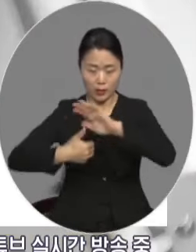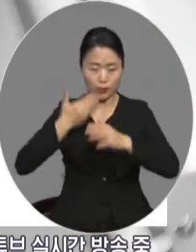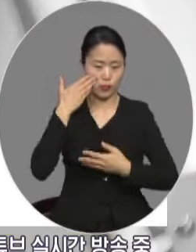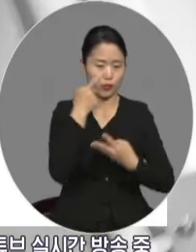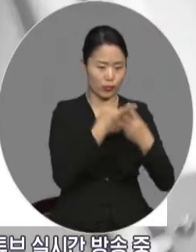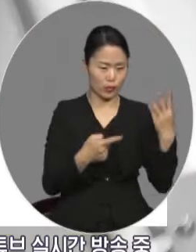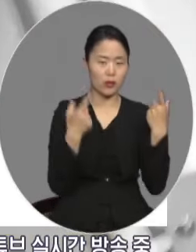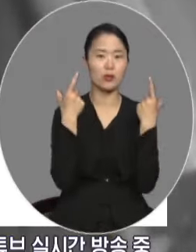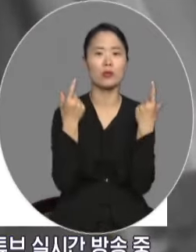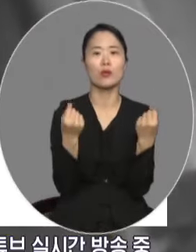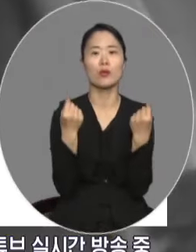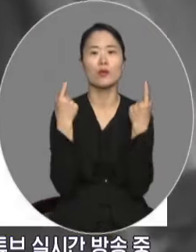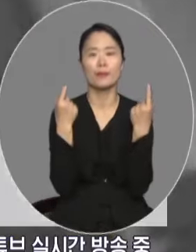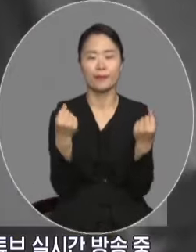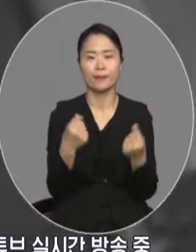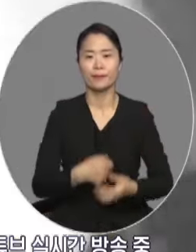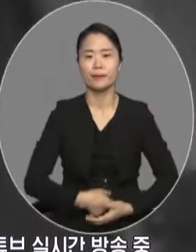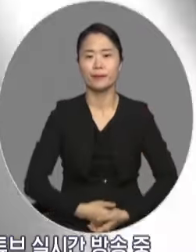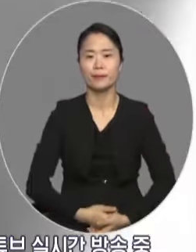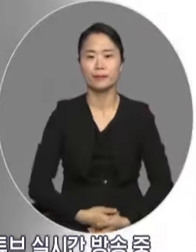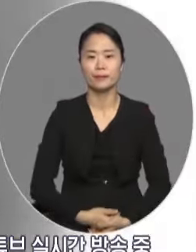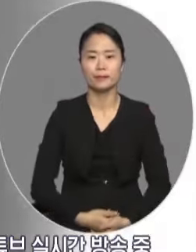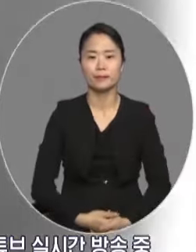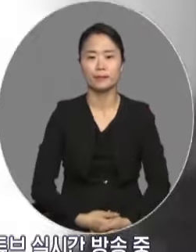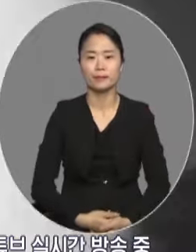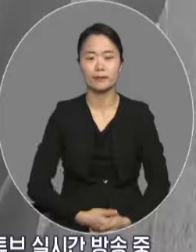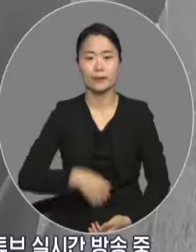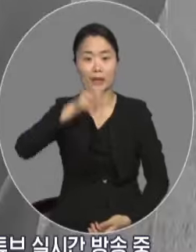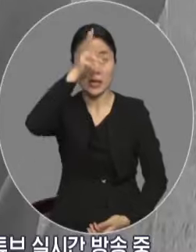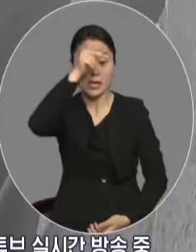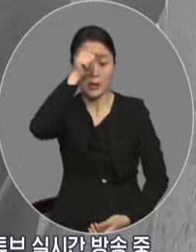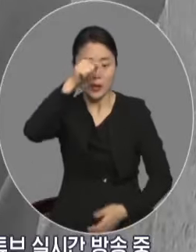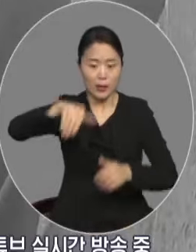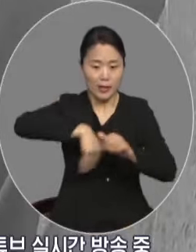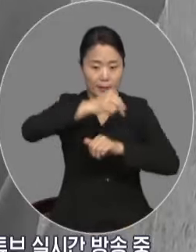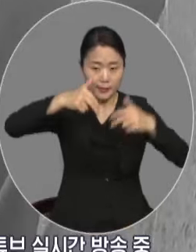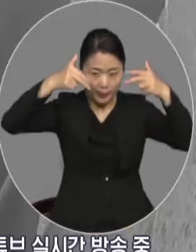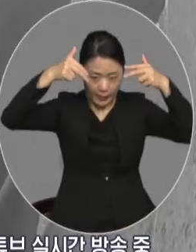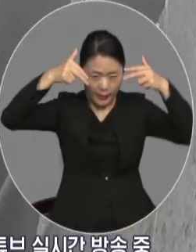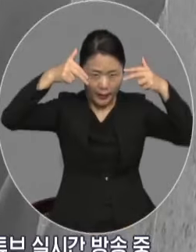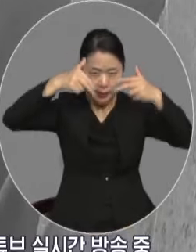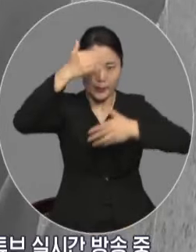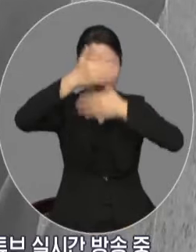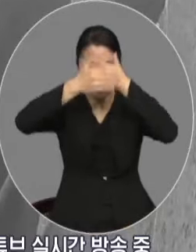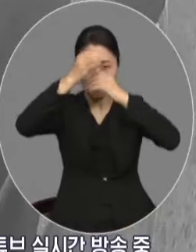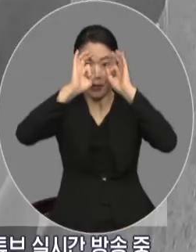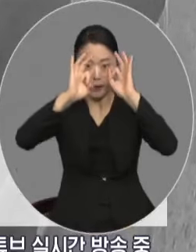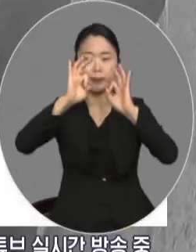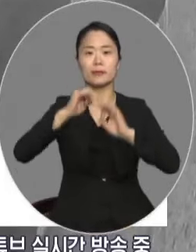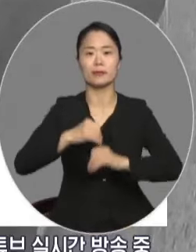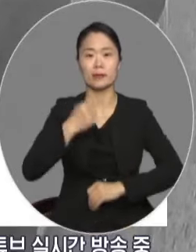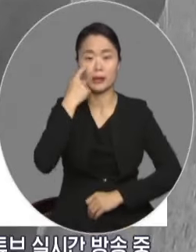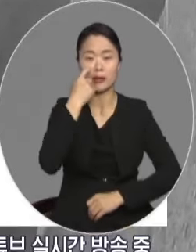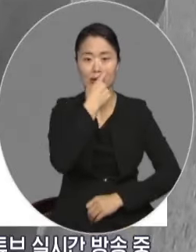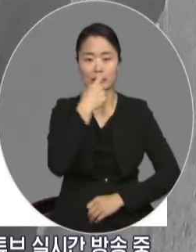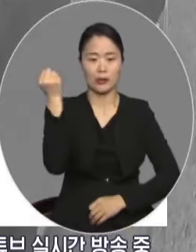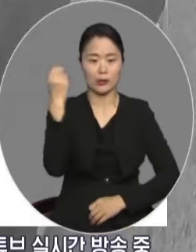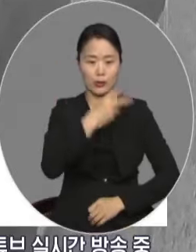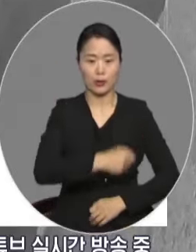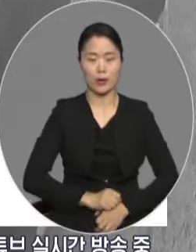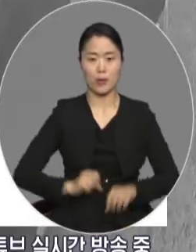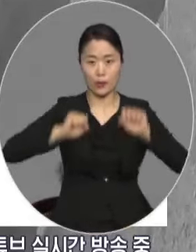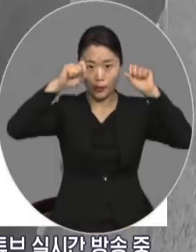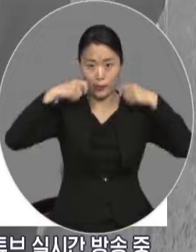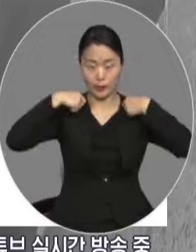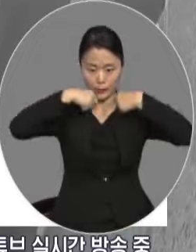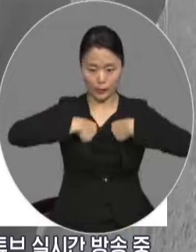울주군에서도 동일한 범행을 저지른 겁니다. 경찰은 인근 CCTV 분석을 통해 절도범이 트레이닝복에